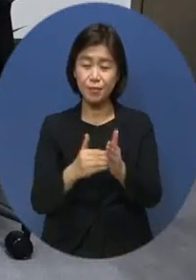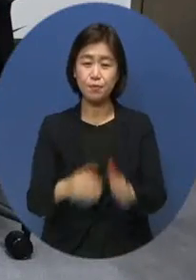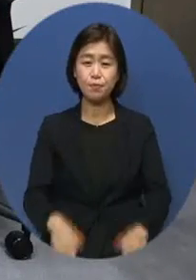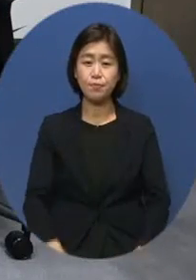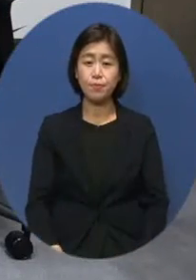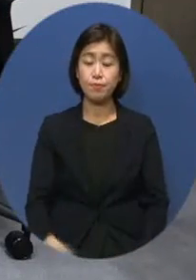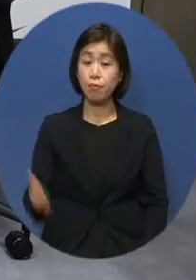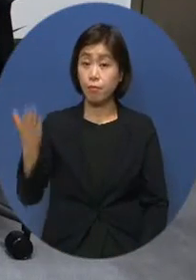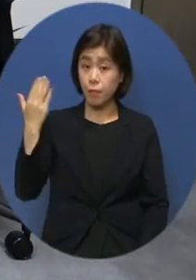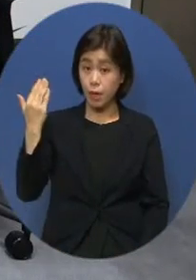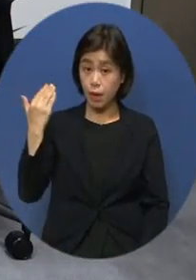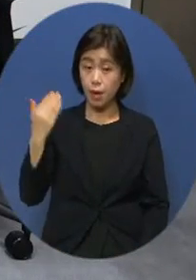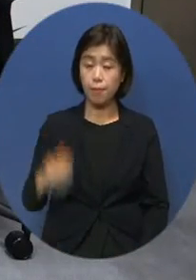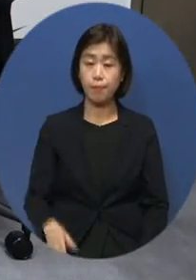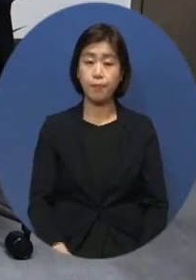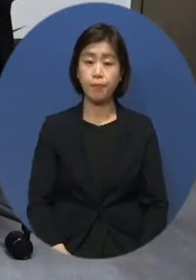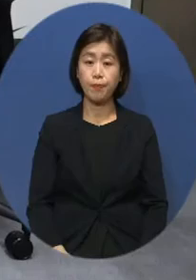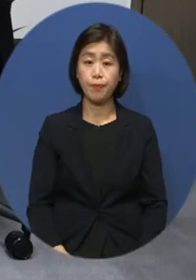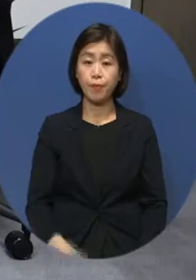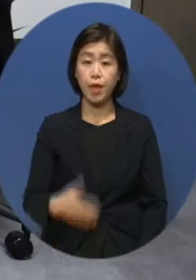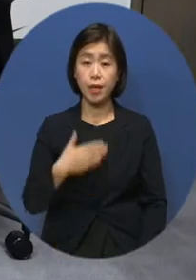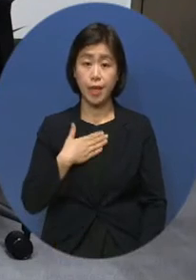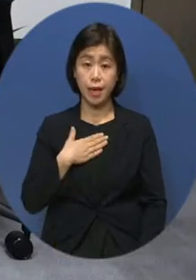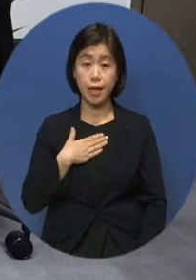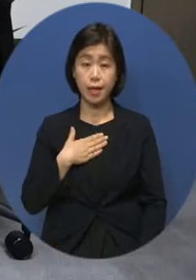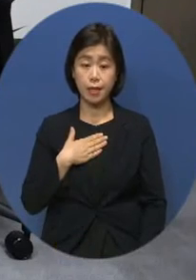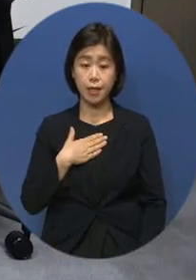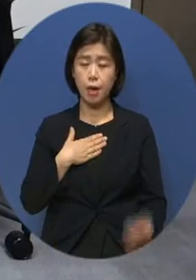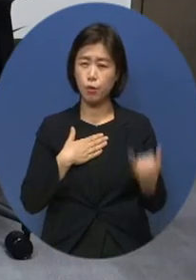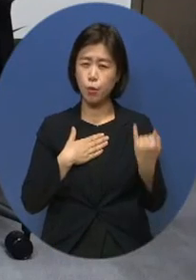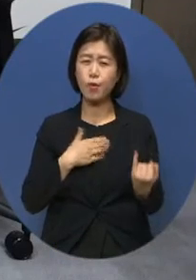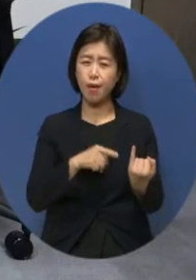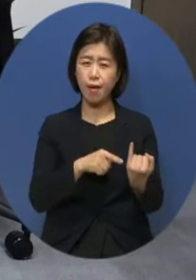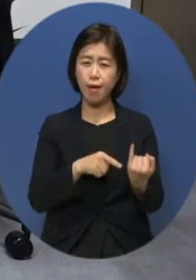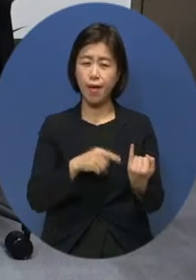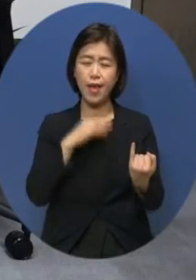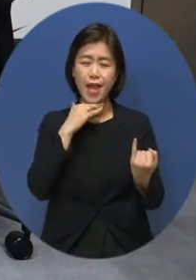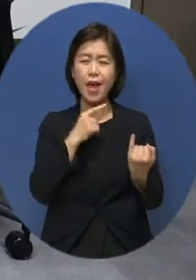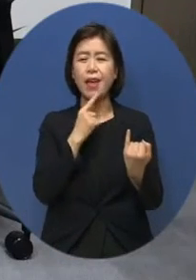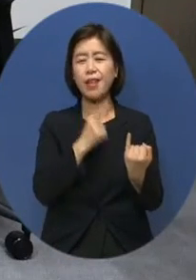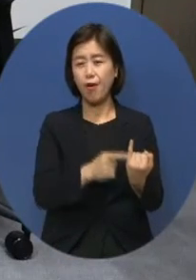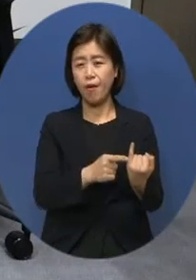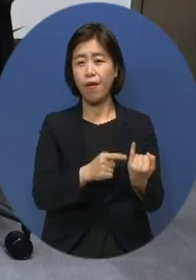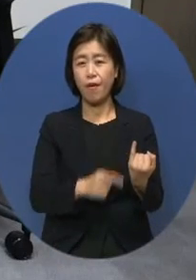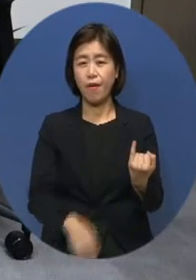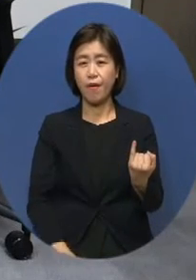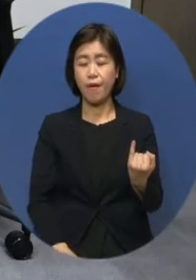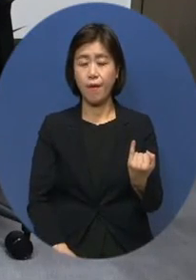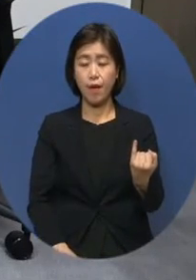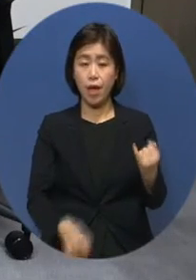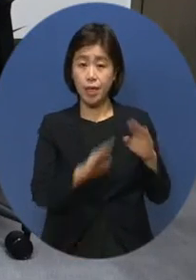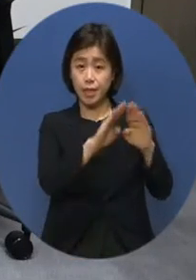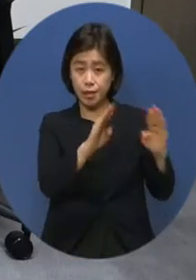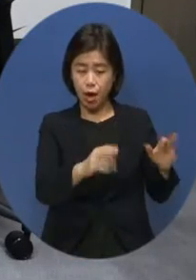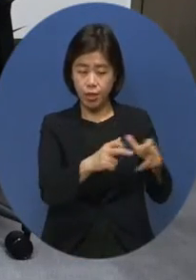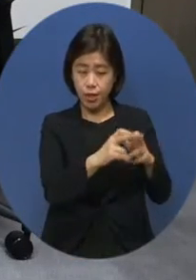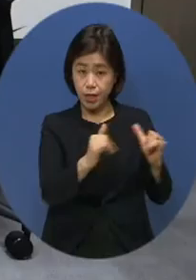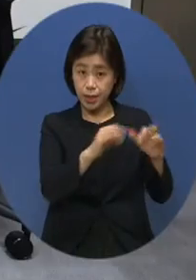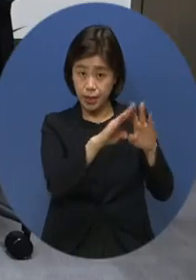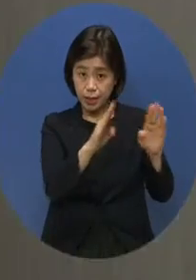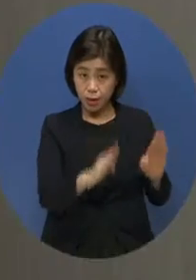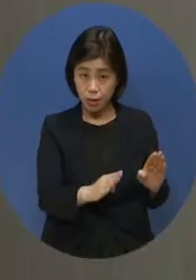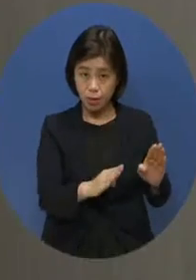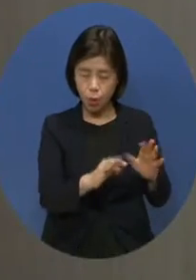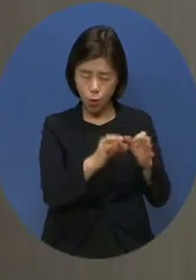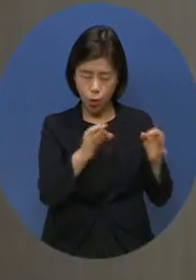그때가 이제 제 한 살 어린 이제 발달 장애가 있고 그 이후로 시설에서 오랫동안 이제 살았었던